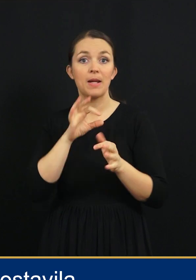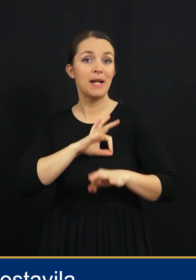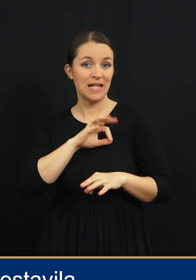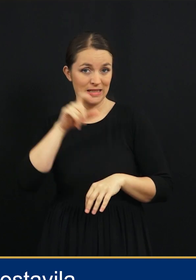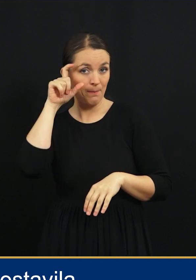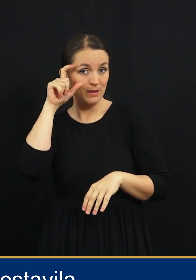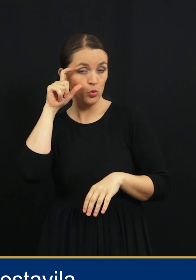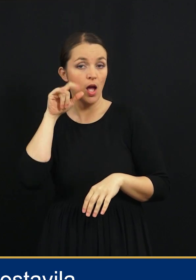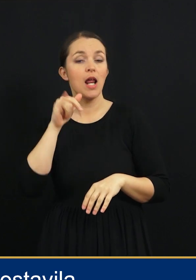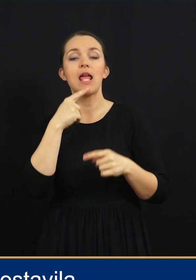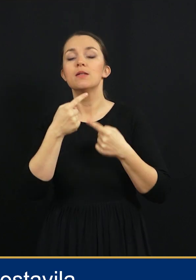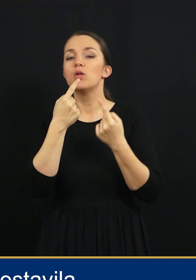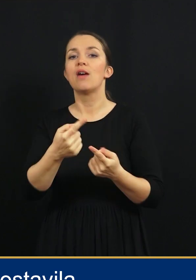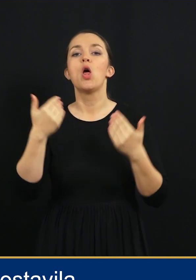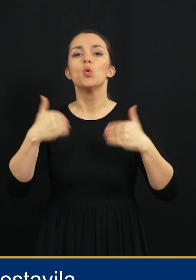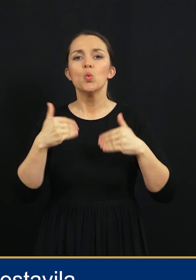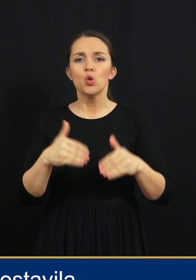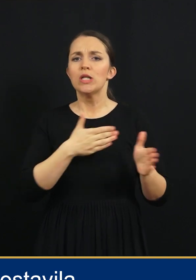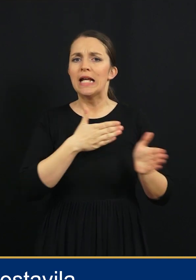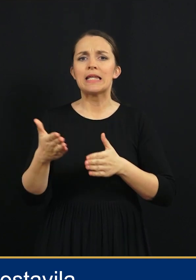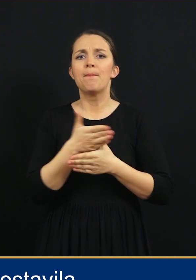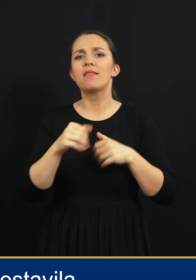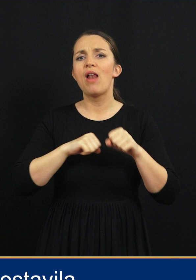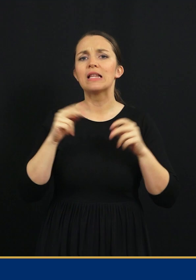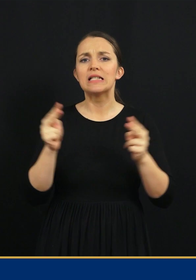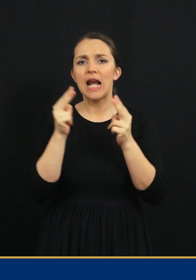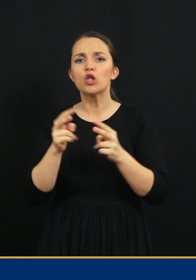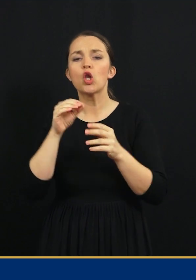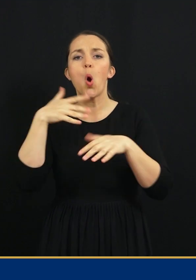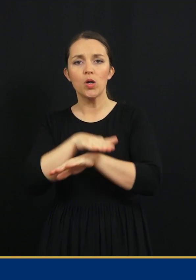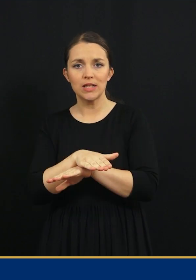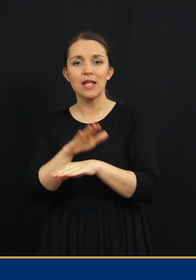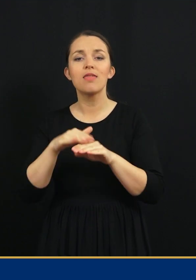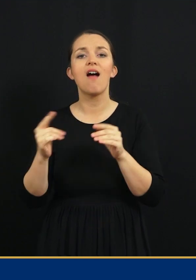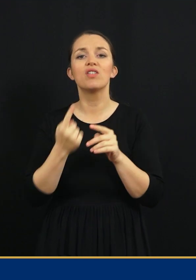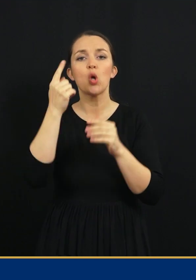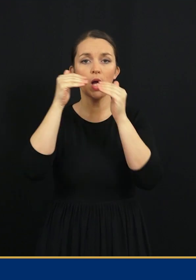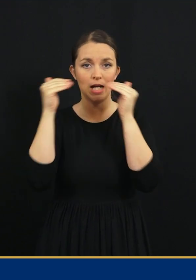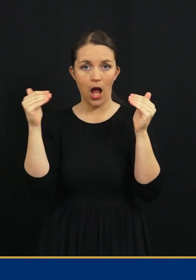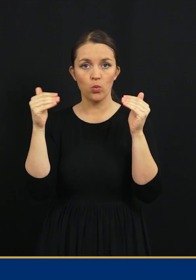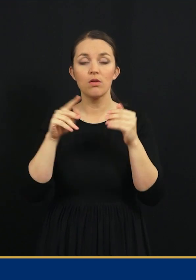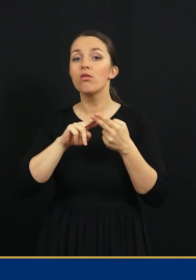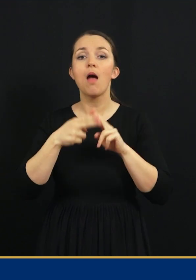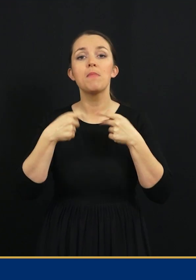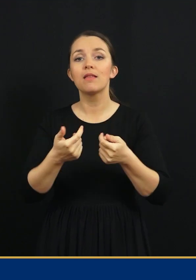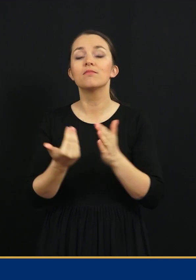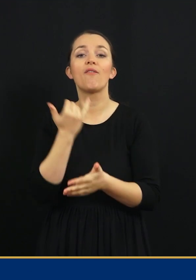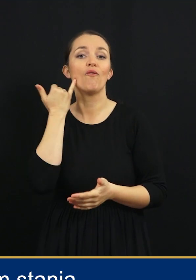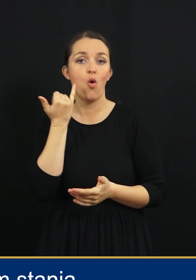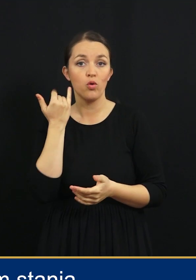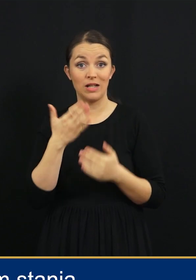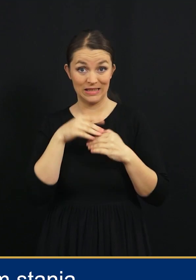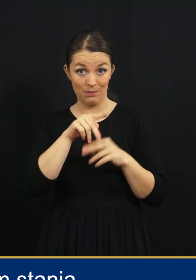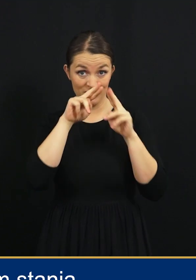Pirc Musar je izpostavila nujnost rednih medvladnih srečanj OZN na visoki ravni, namenjena vodi. S